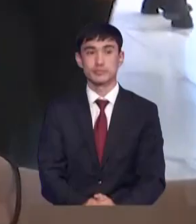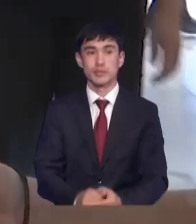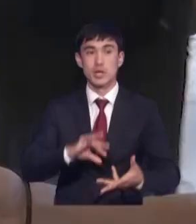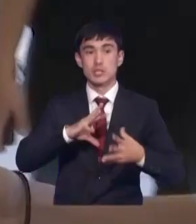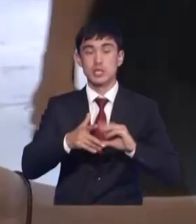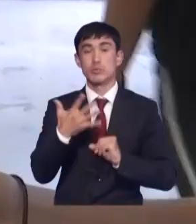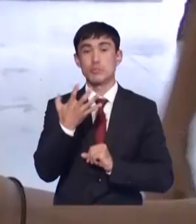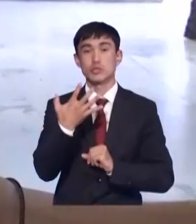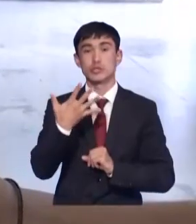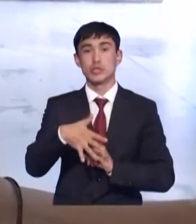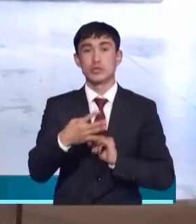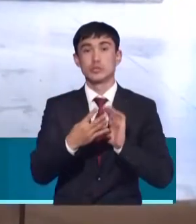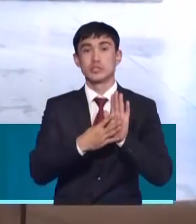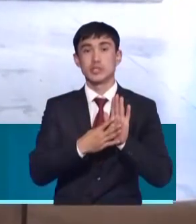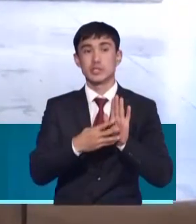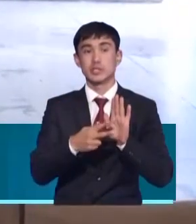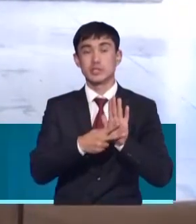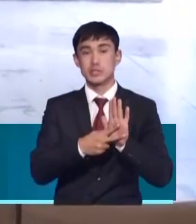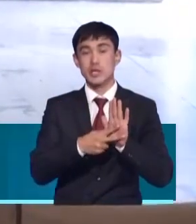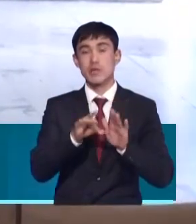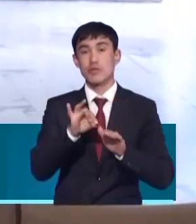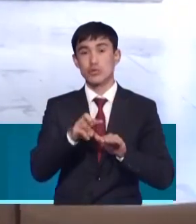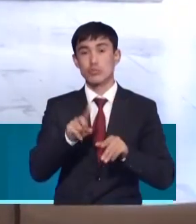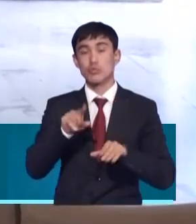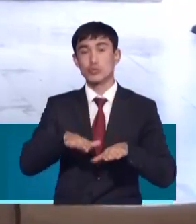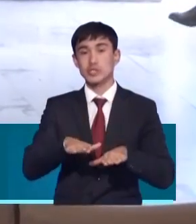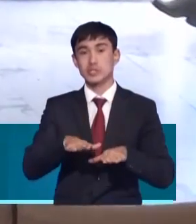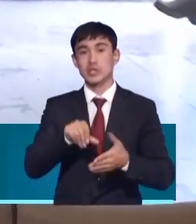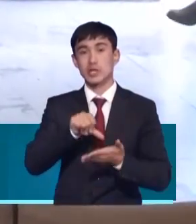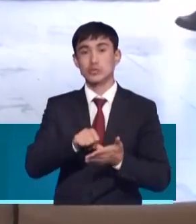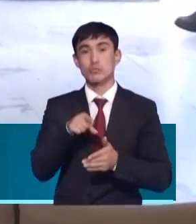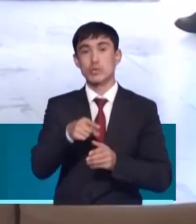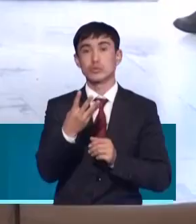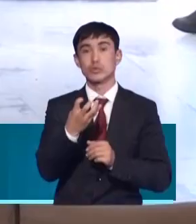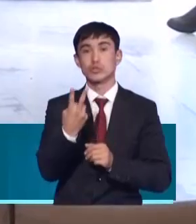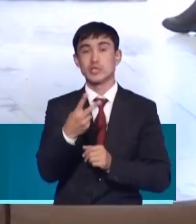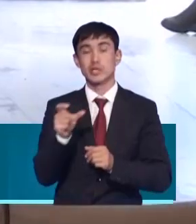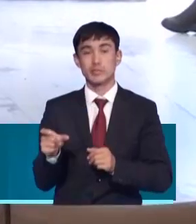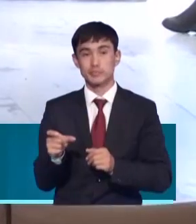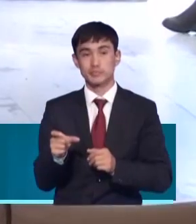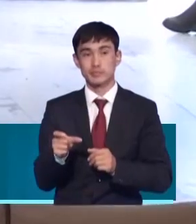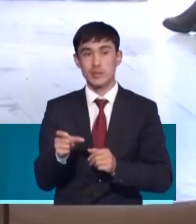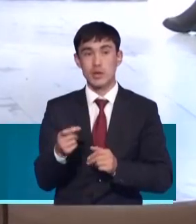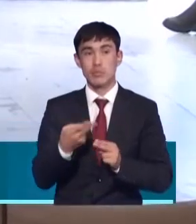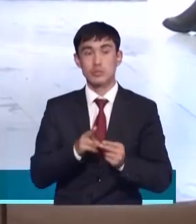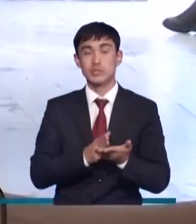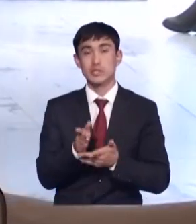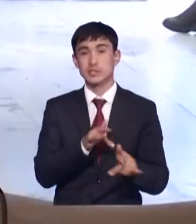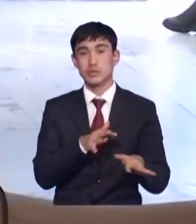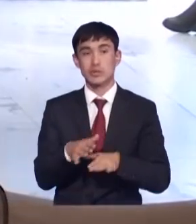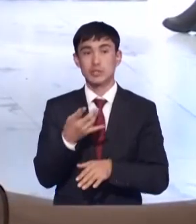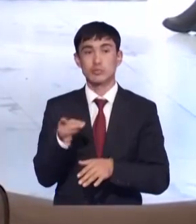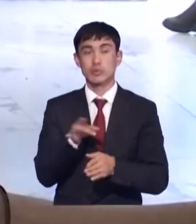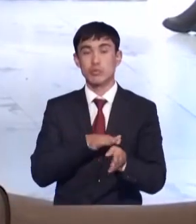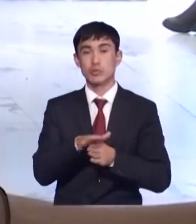Жалпы 558-ші референдум учаскесінің қатысушы саны 1402. Бұл саяси науқан